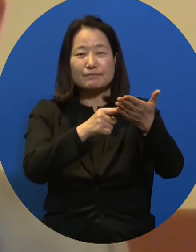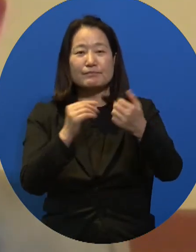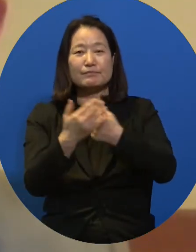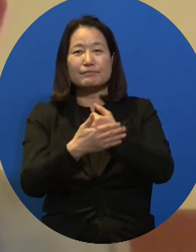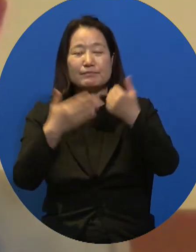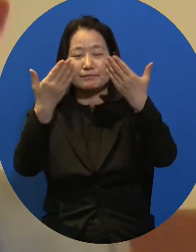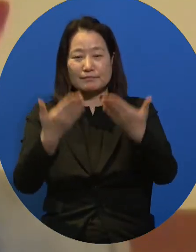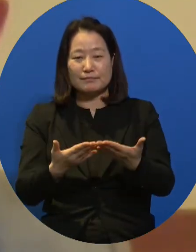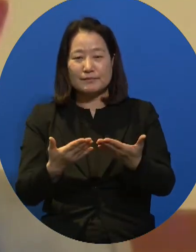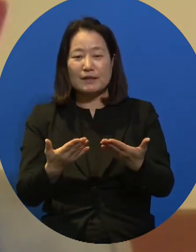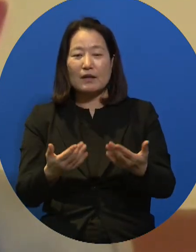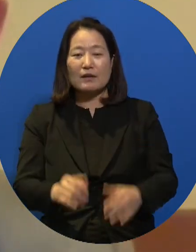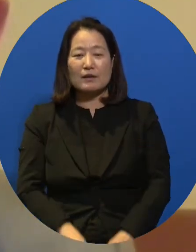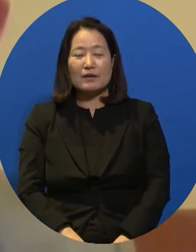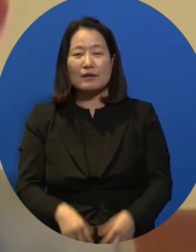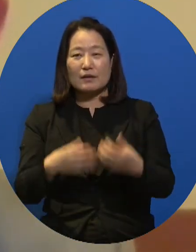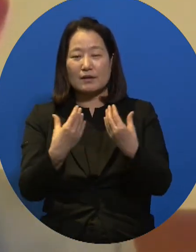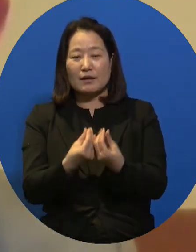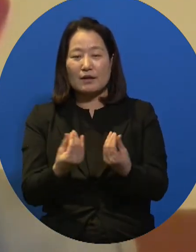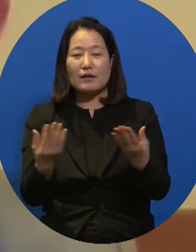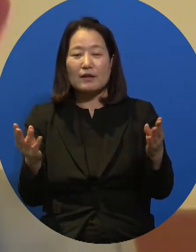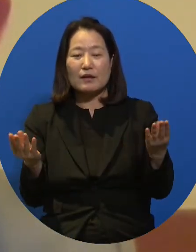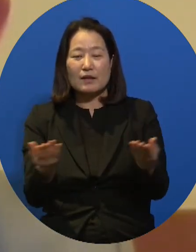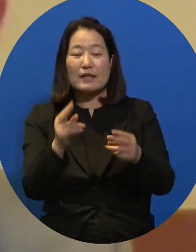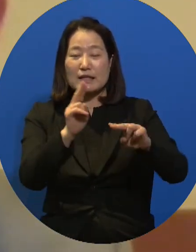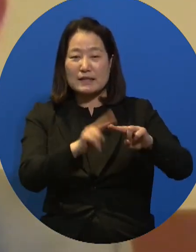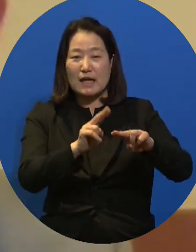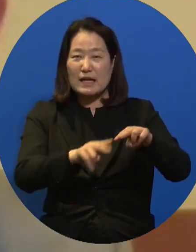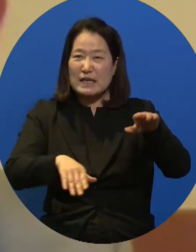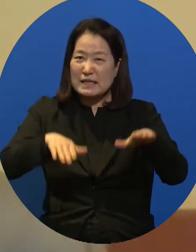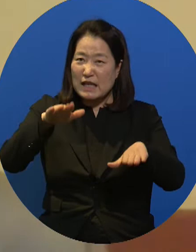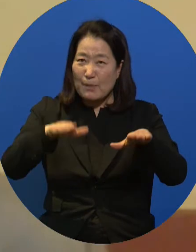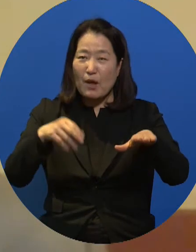일자리에서의 차별, 또 은행 서비스의